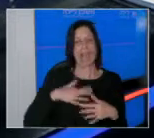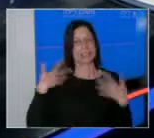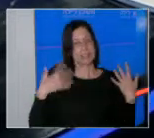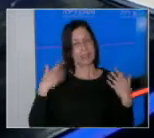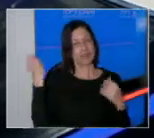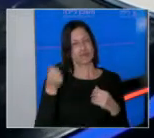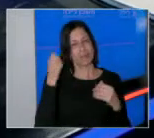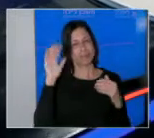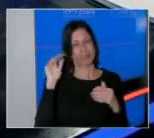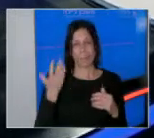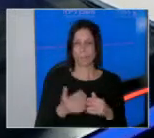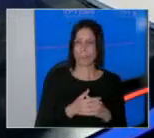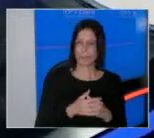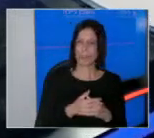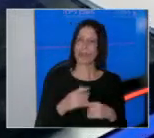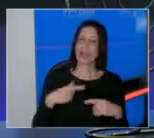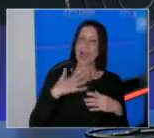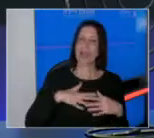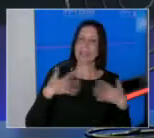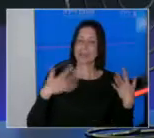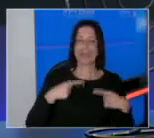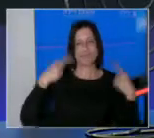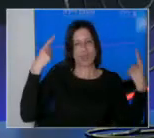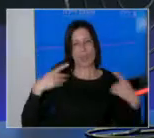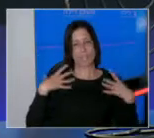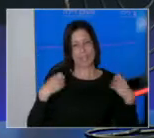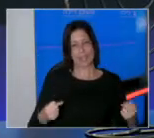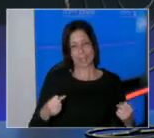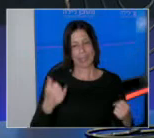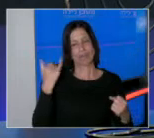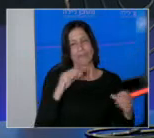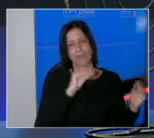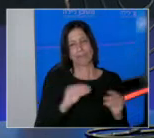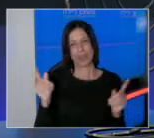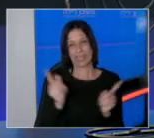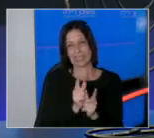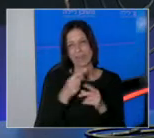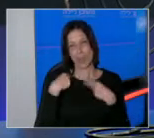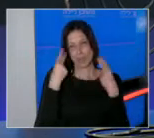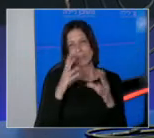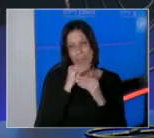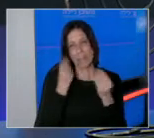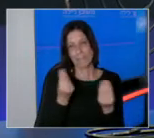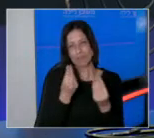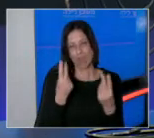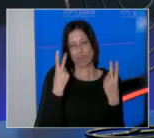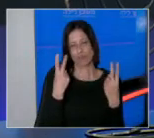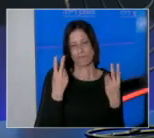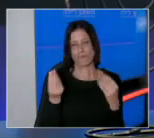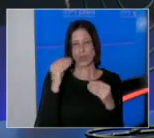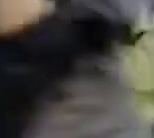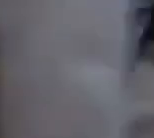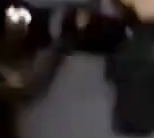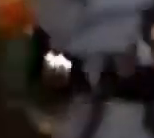שלום. חג שמח ויום בריא. אנחנו יוצאים למעברון קצר ואז אנחנו חוזרים, נדבר על עוד משהו חשוב, אל תזוזו.